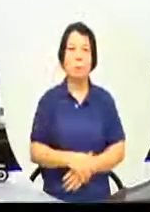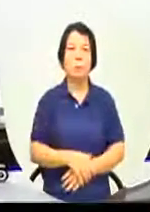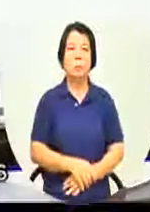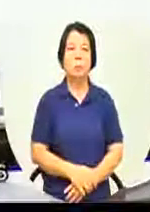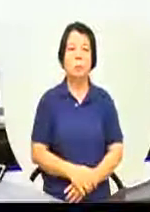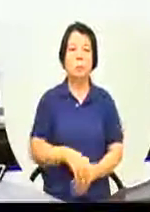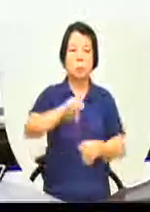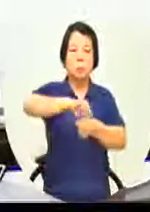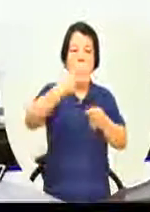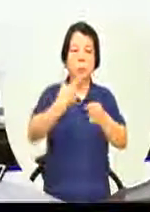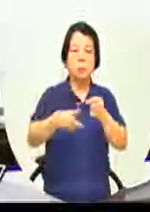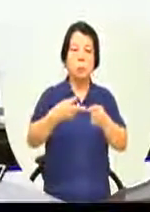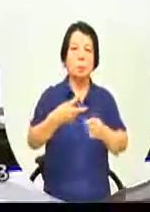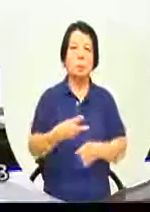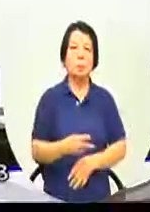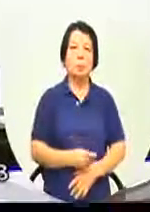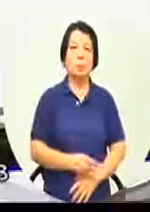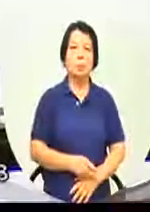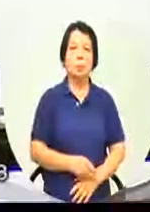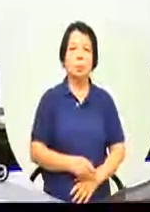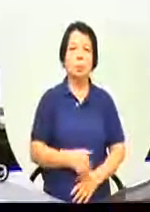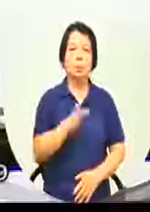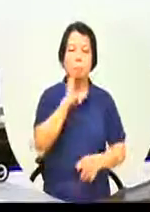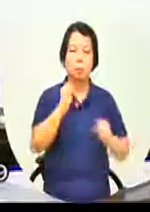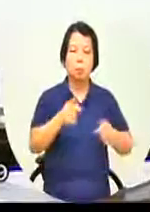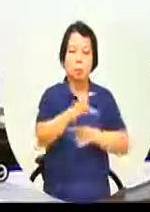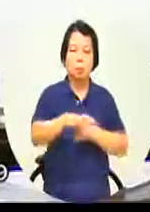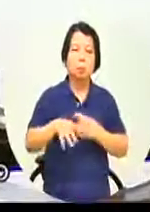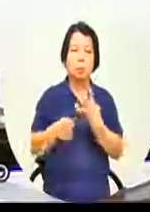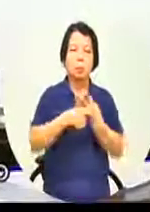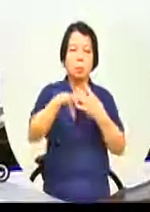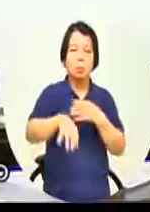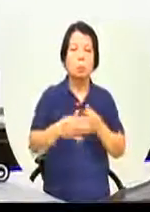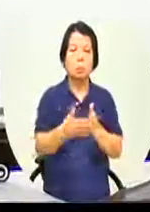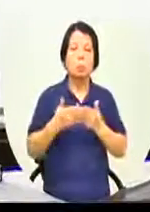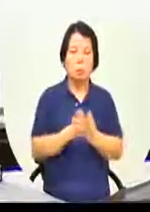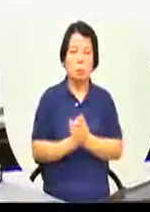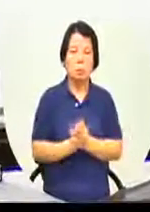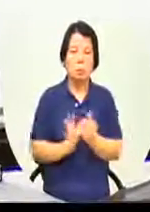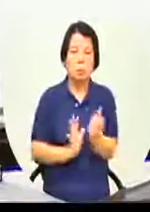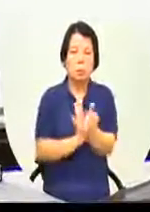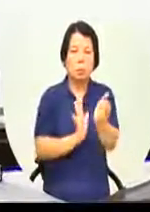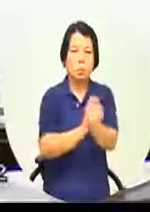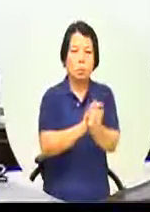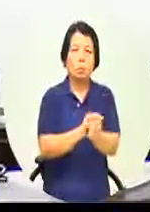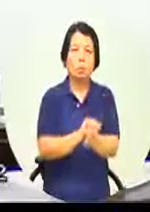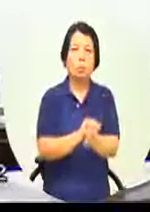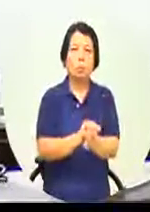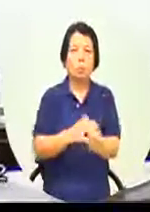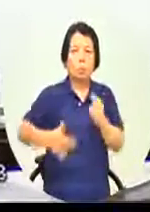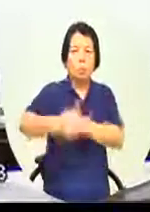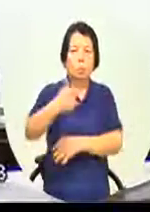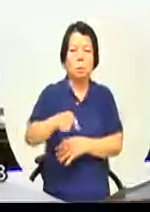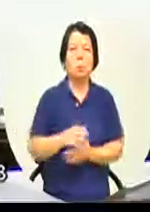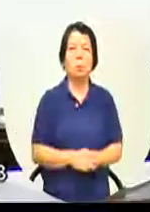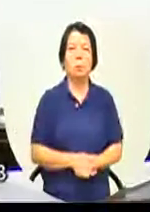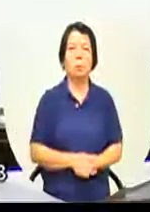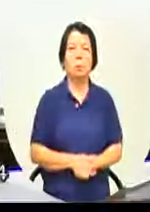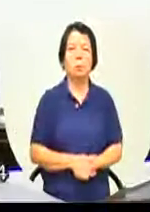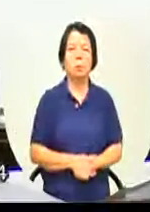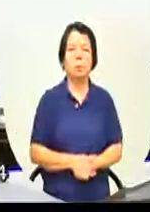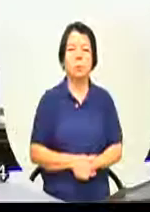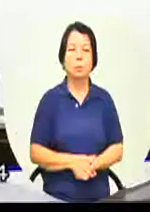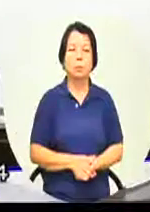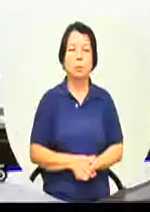好，两分钟， 是不是农业局可以赶快推动？然后呢，让这个我们都